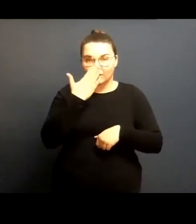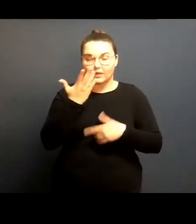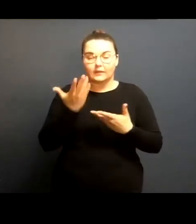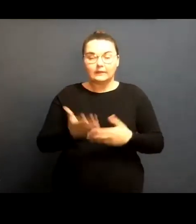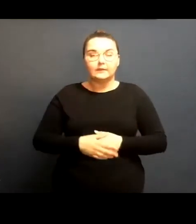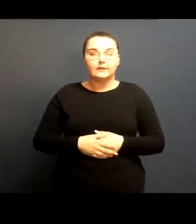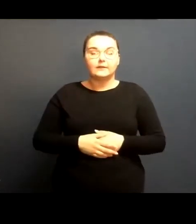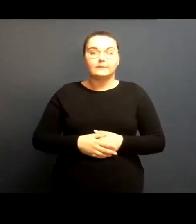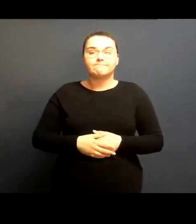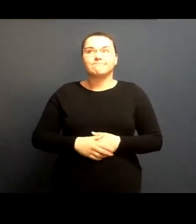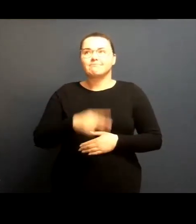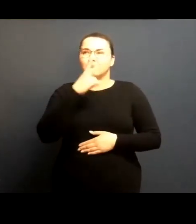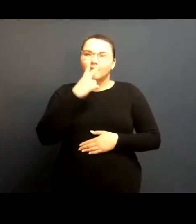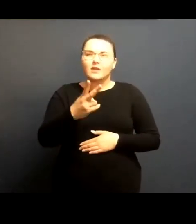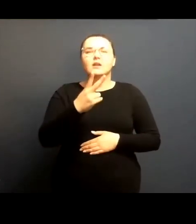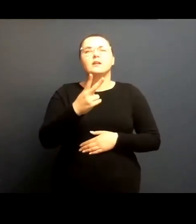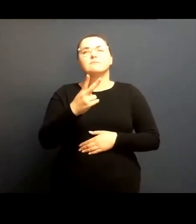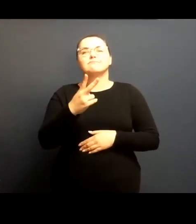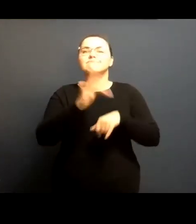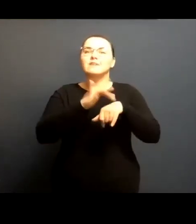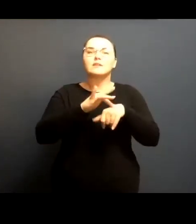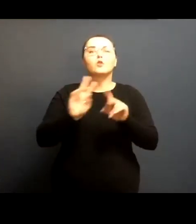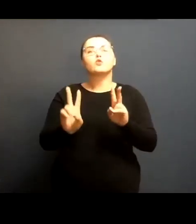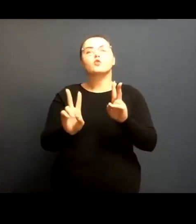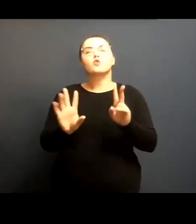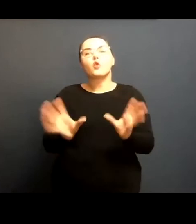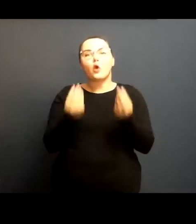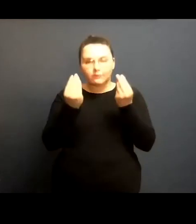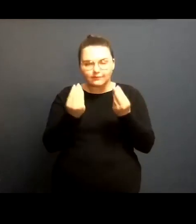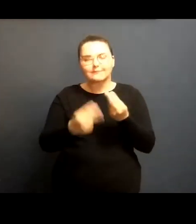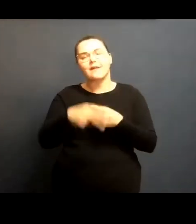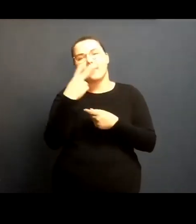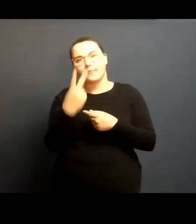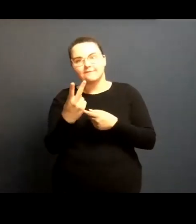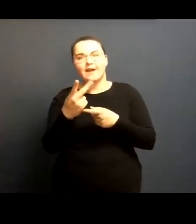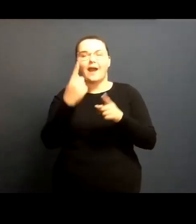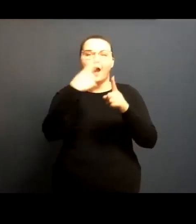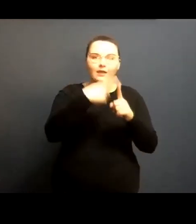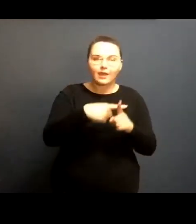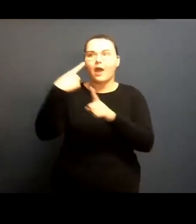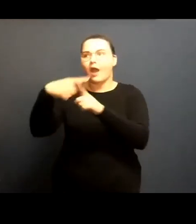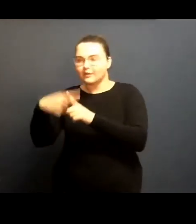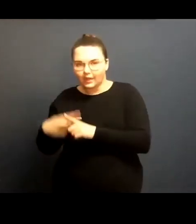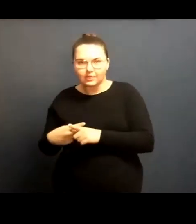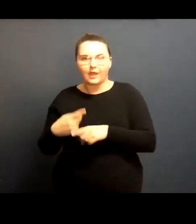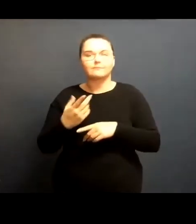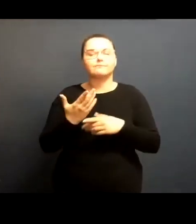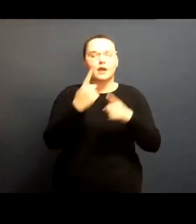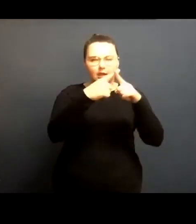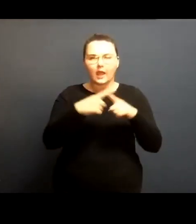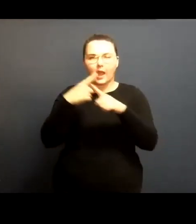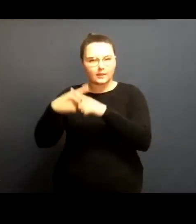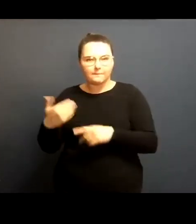w zasadzie sondaży, czyli takich badań ilościowych, Zbigniewa Izdebskiego i Lwa Starowicza.